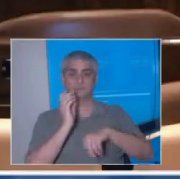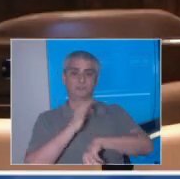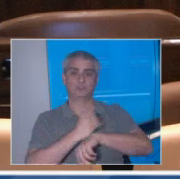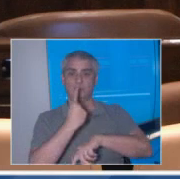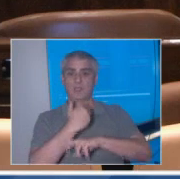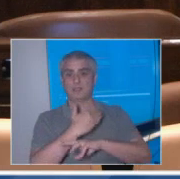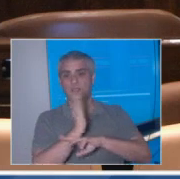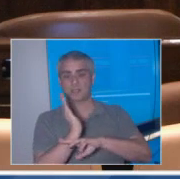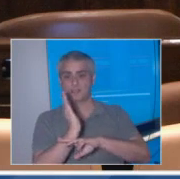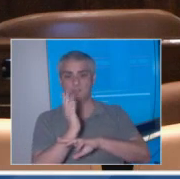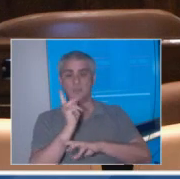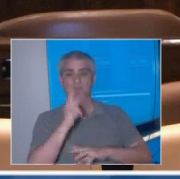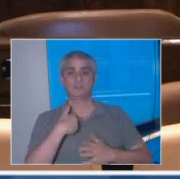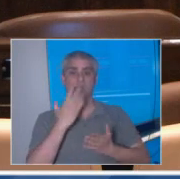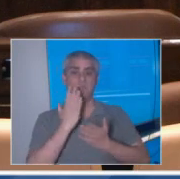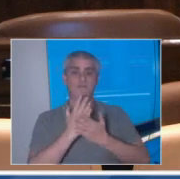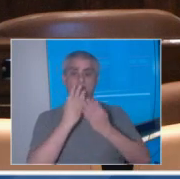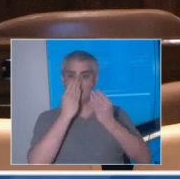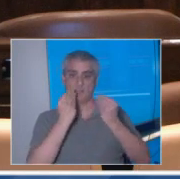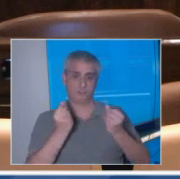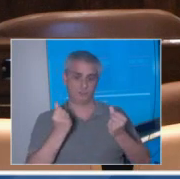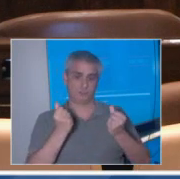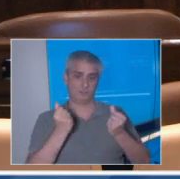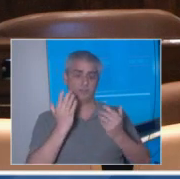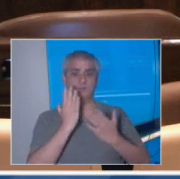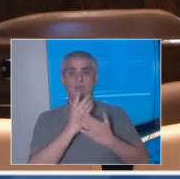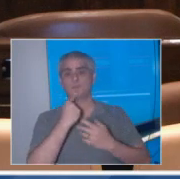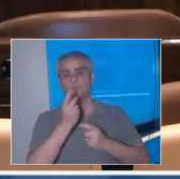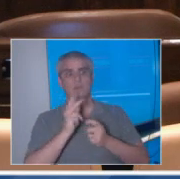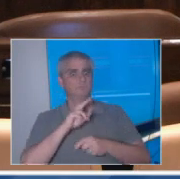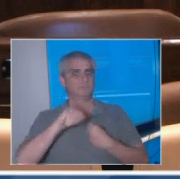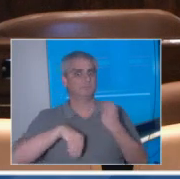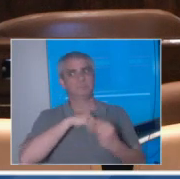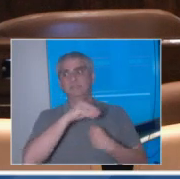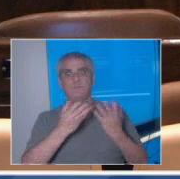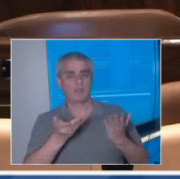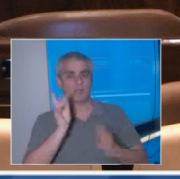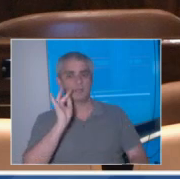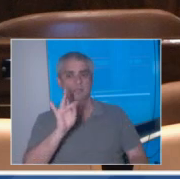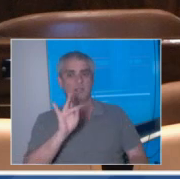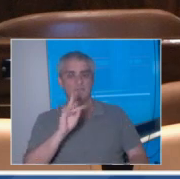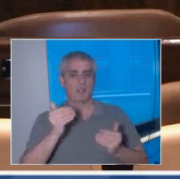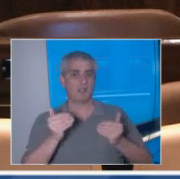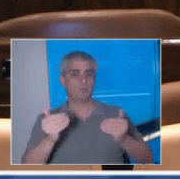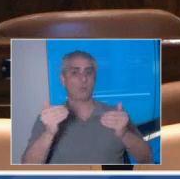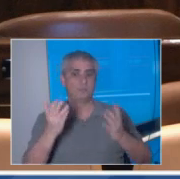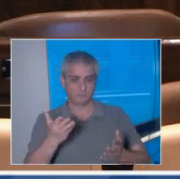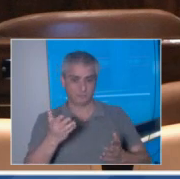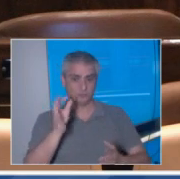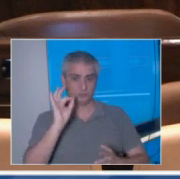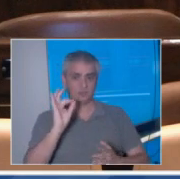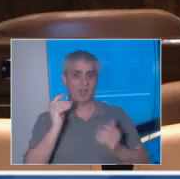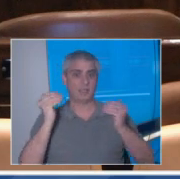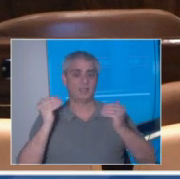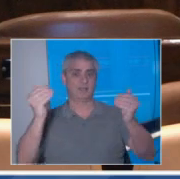אחת קדימה, ויש לי כבר החשד שמדובר במזימה קונספירטיבית כנגד הפרוגרסיביות של